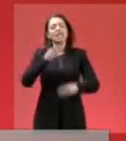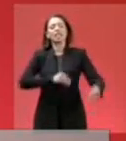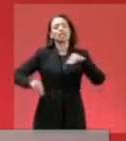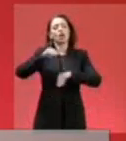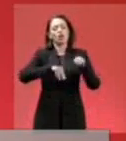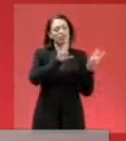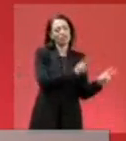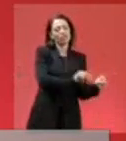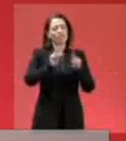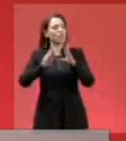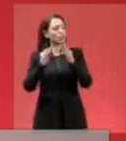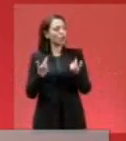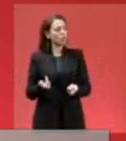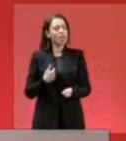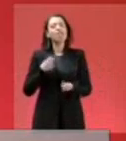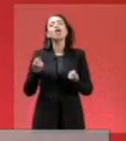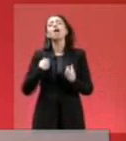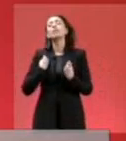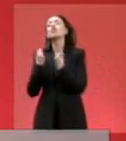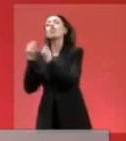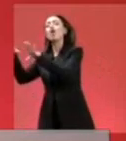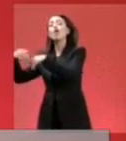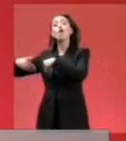εκλογές. Αλλά δεν τους κάναμε τη χάρη.